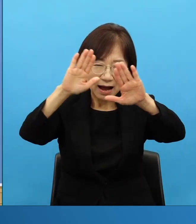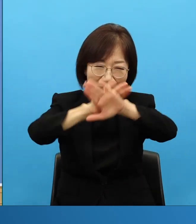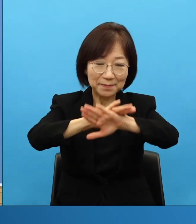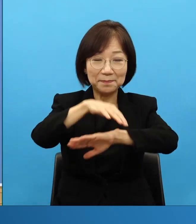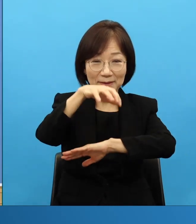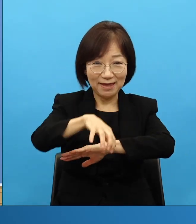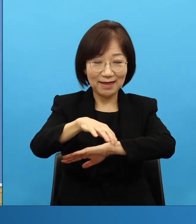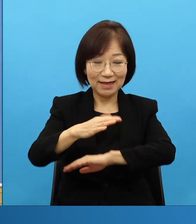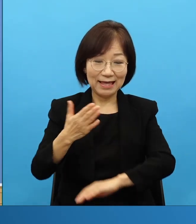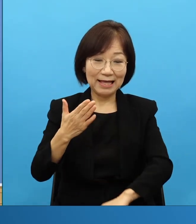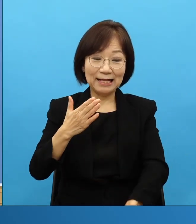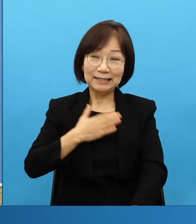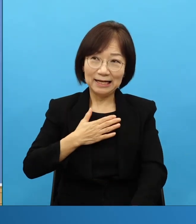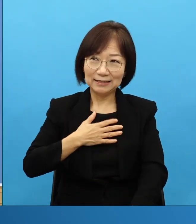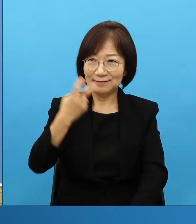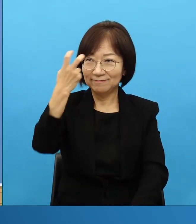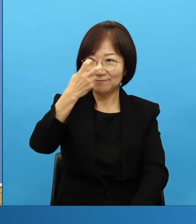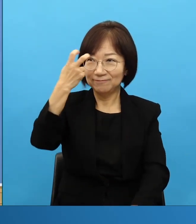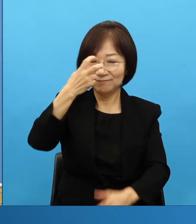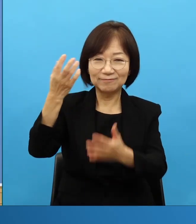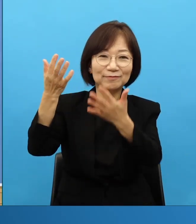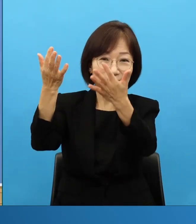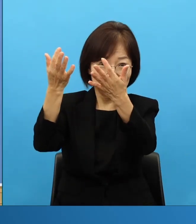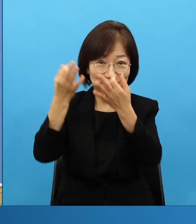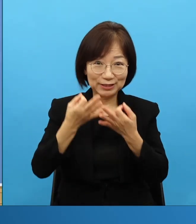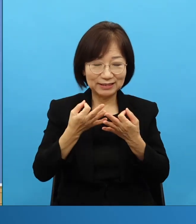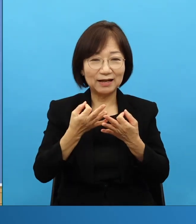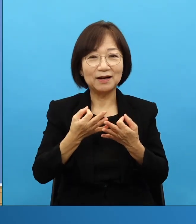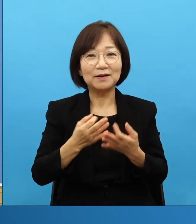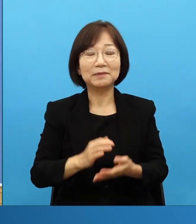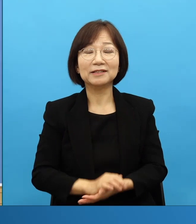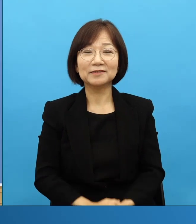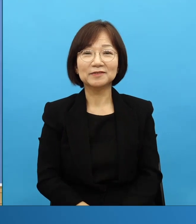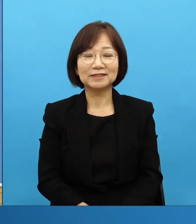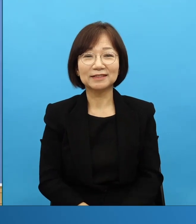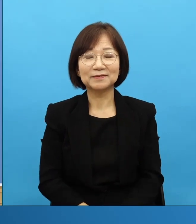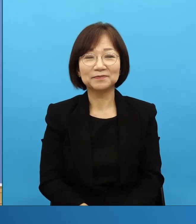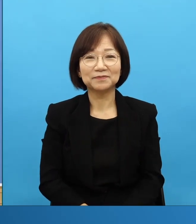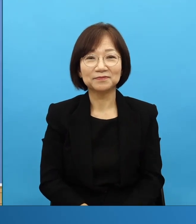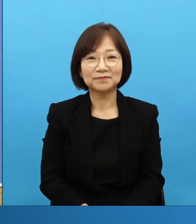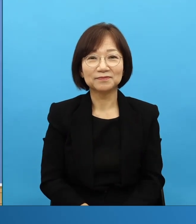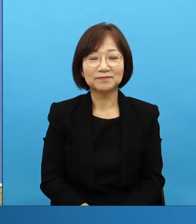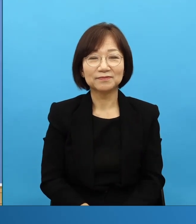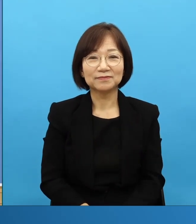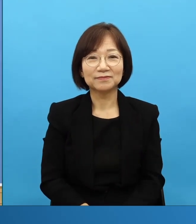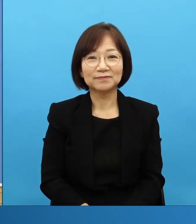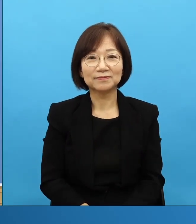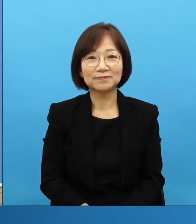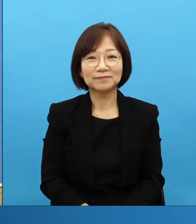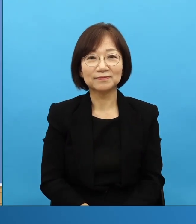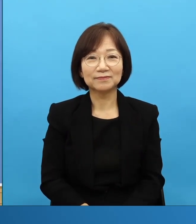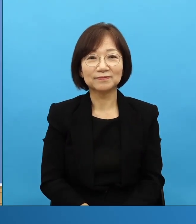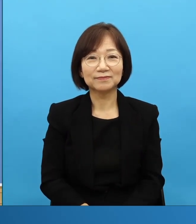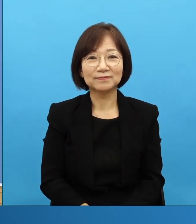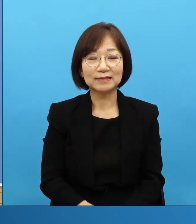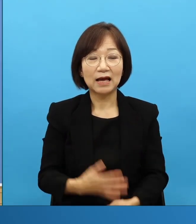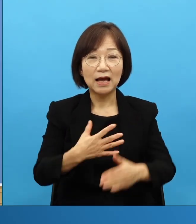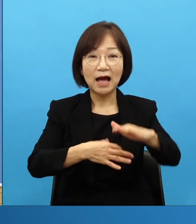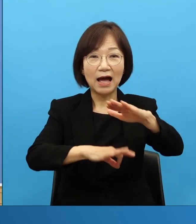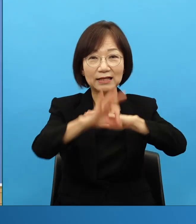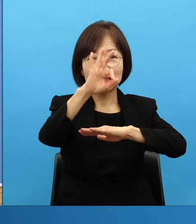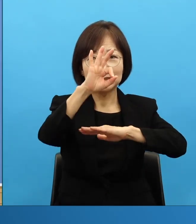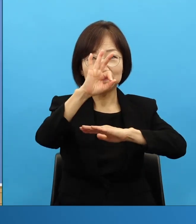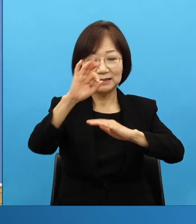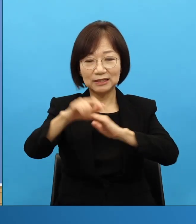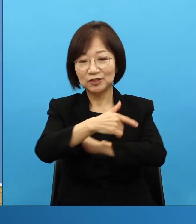chapter 17 verse 3 that the Lord he overtakes me. 뭐 같은 말이지만은요. 그게 굉장히 중요한 시간표죠. And so it's all the